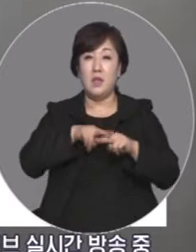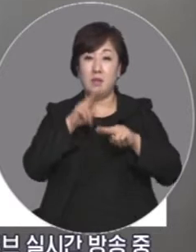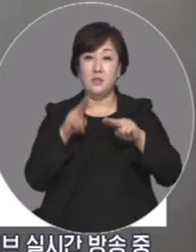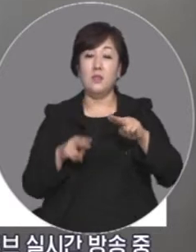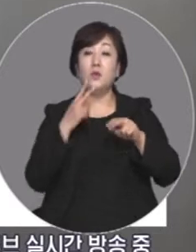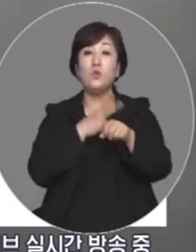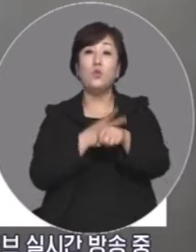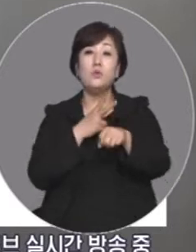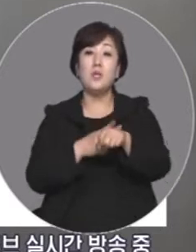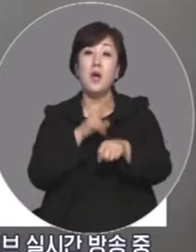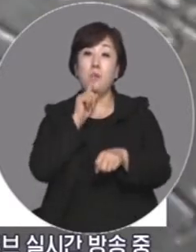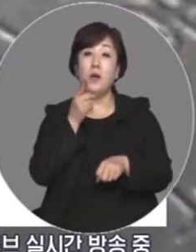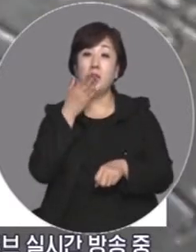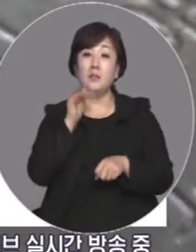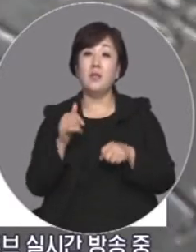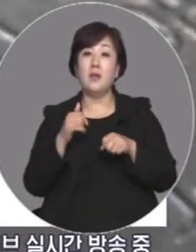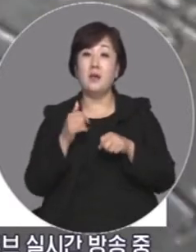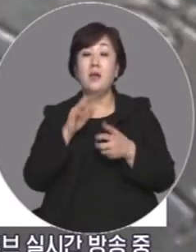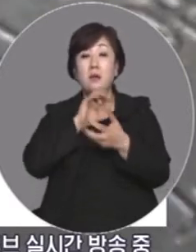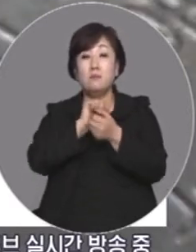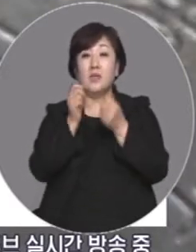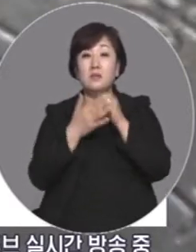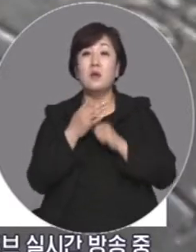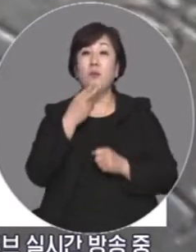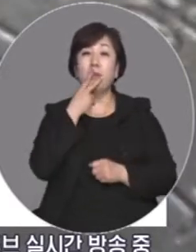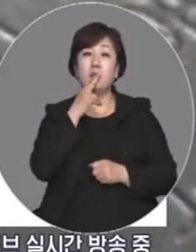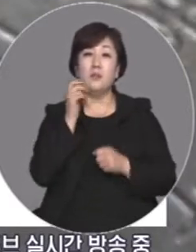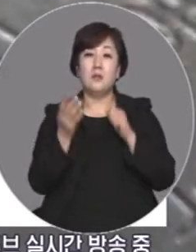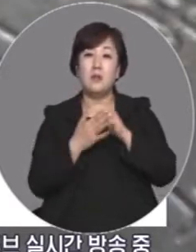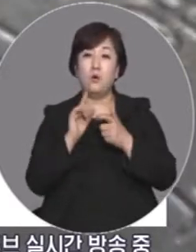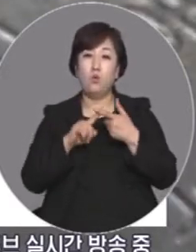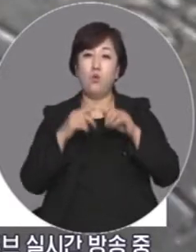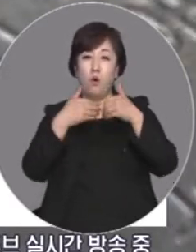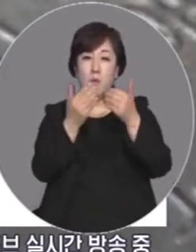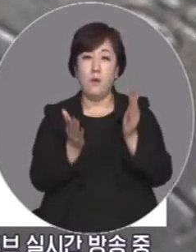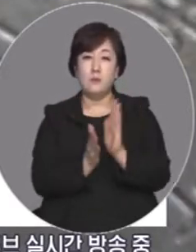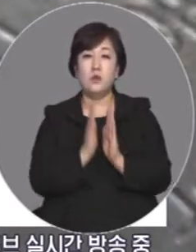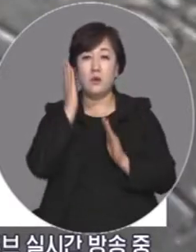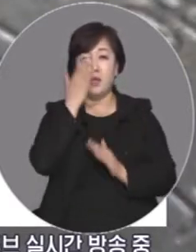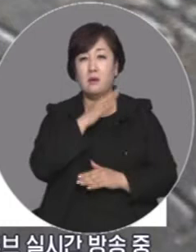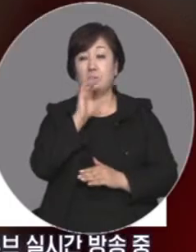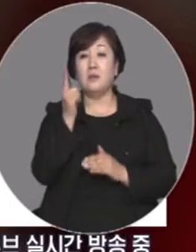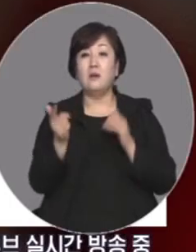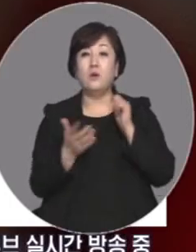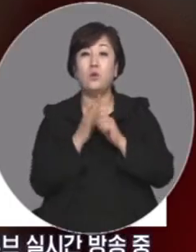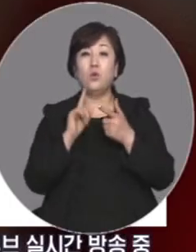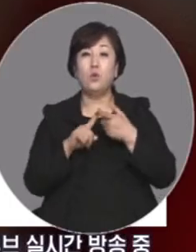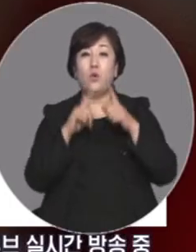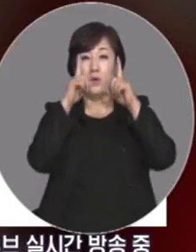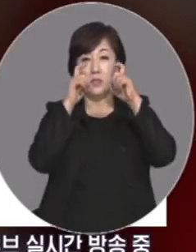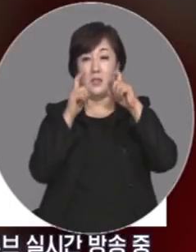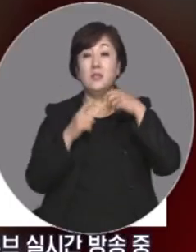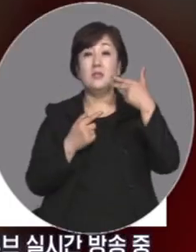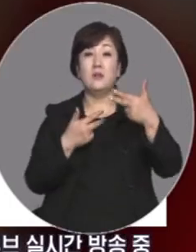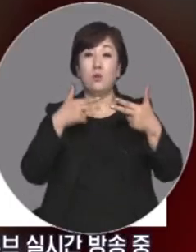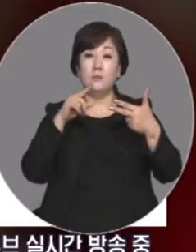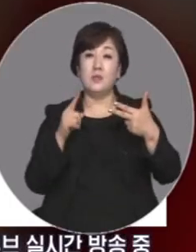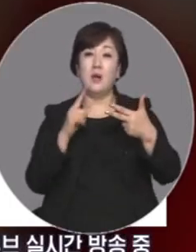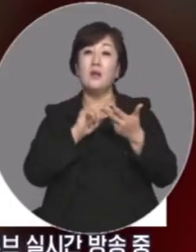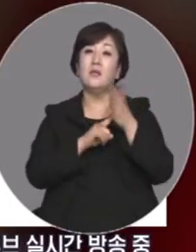글쓴이는 김치에서 비닐이 나오고 밥솥이 비위생적으로 관리 됐다 고 주장하며 사진 7장을